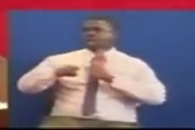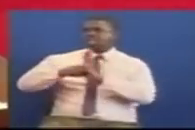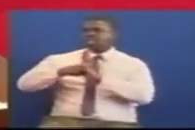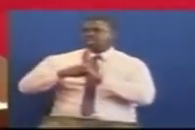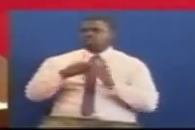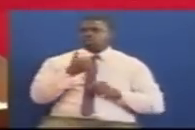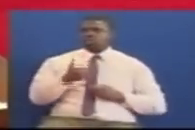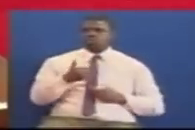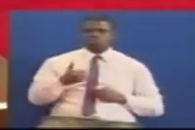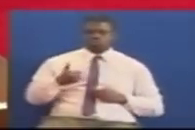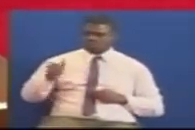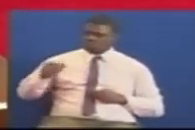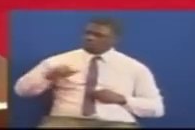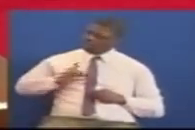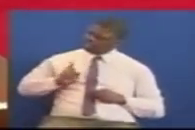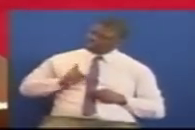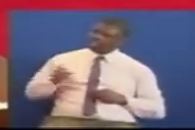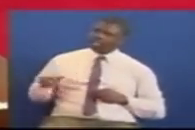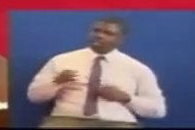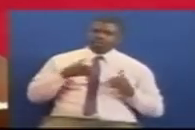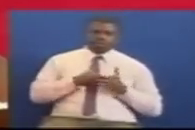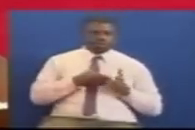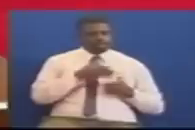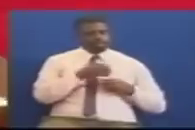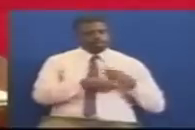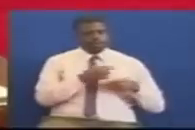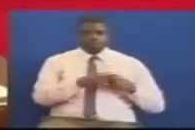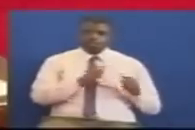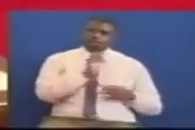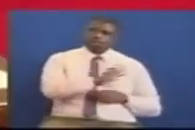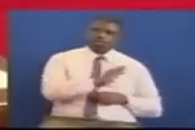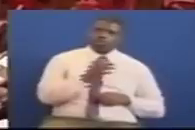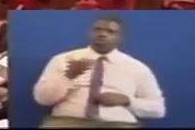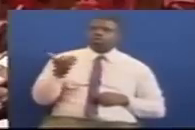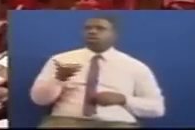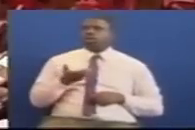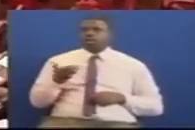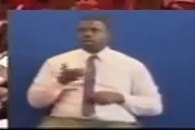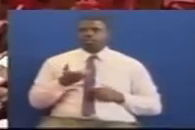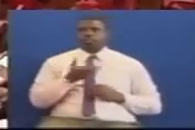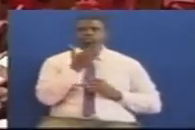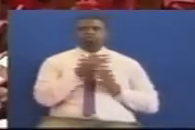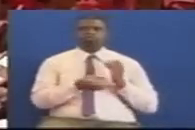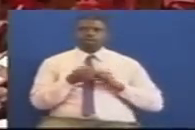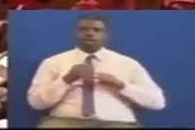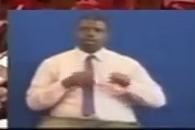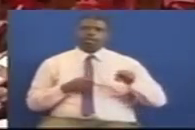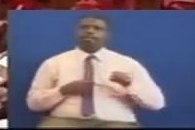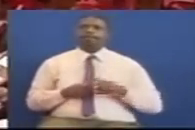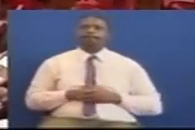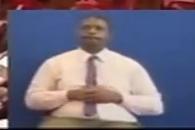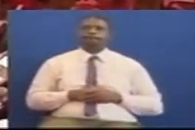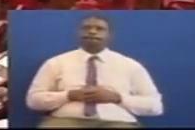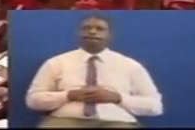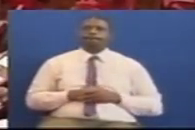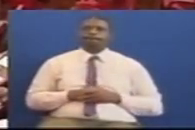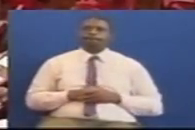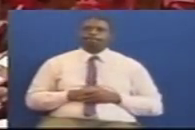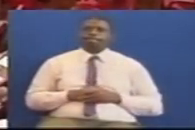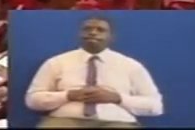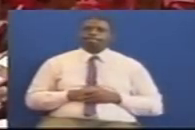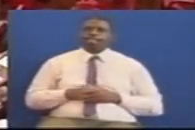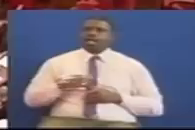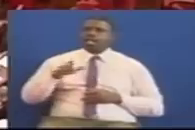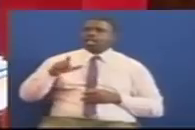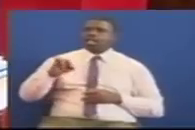kike, kwani ni kikwazo katika maendeleo yao na jamii kwa ujumla. Asante Mheshimiwa Susan Limo.